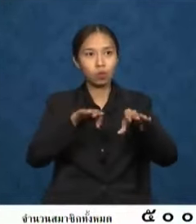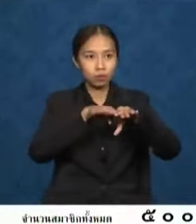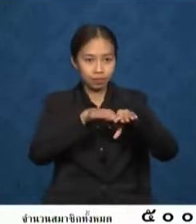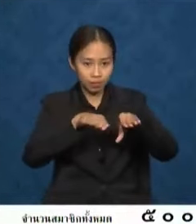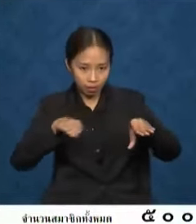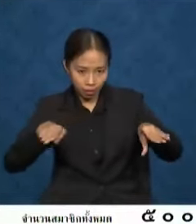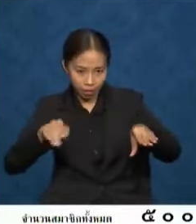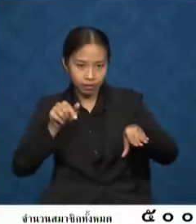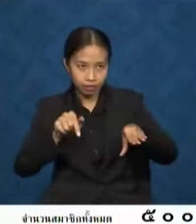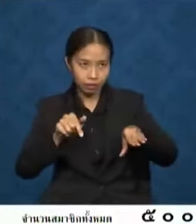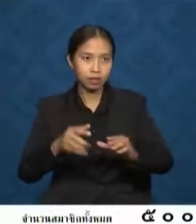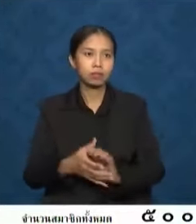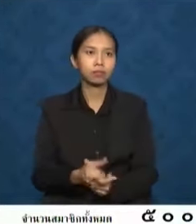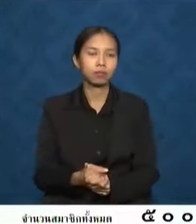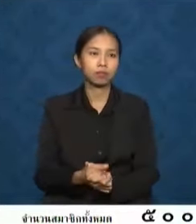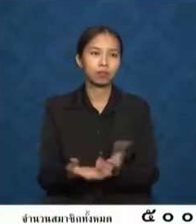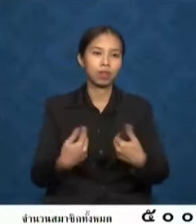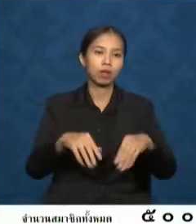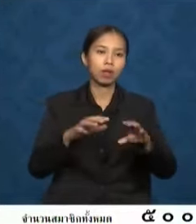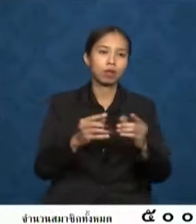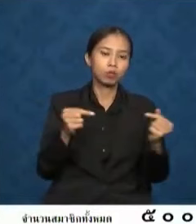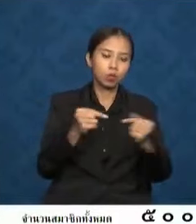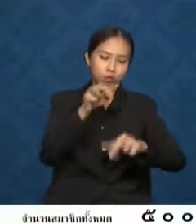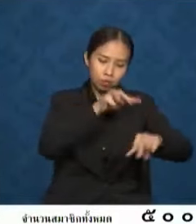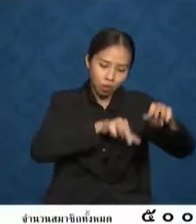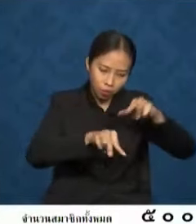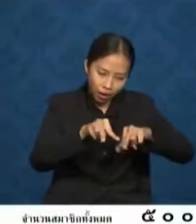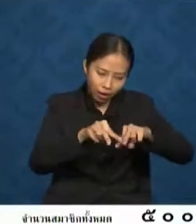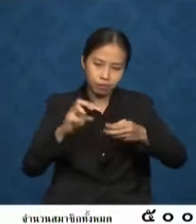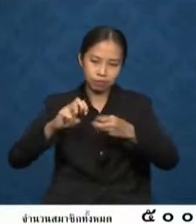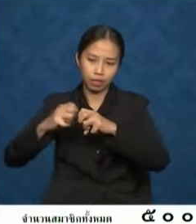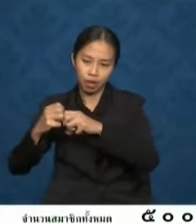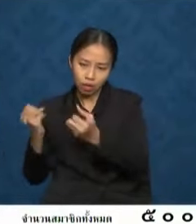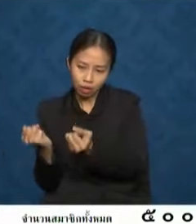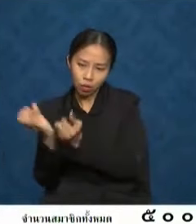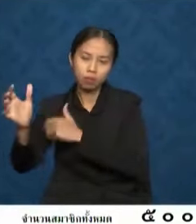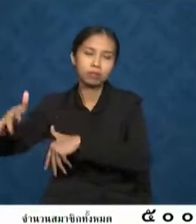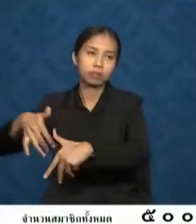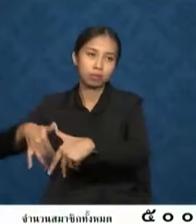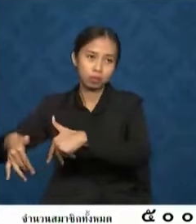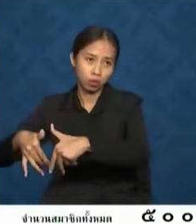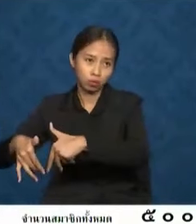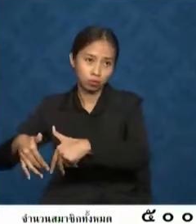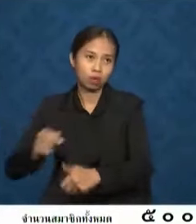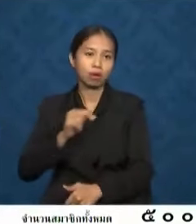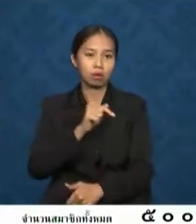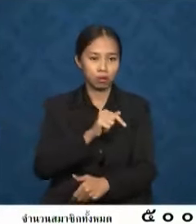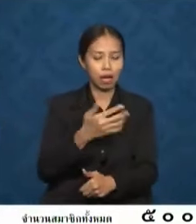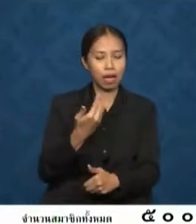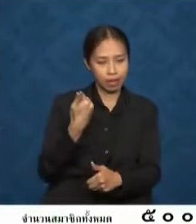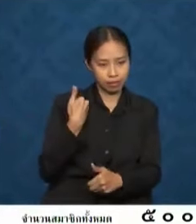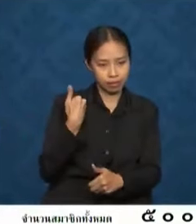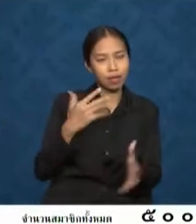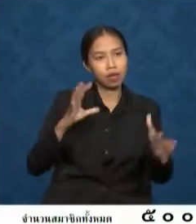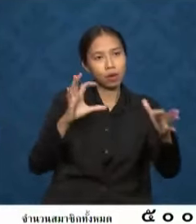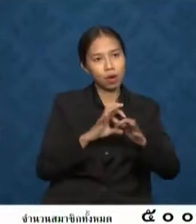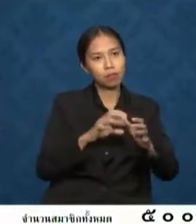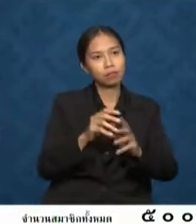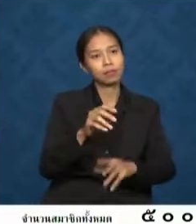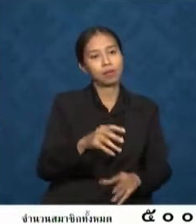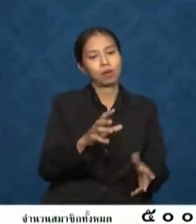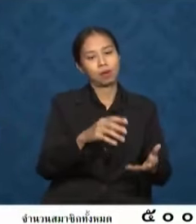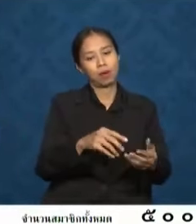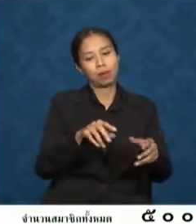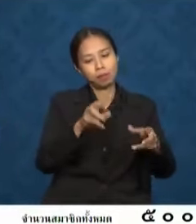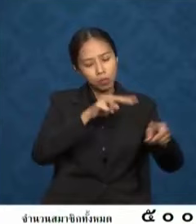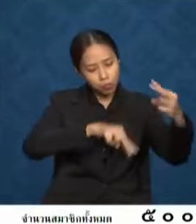และผลลัพธ์หลังจากนั้นนะครับที่เกิดความไม่ปลอดภัยทั้งกับพี่น้องประชาชนแล้วก็เรื่องของความปลอดภัยของทางขบวนเสด็จ